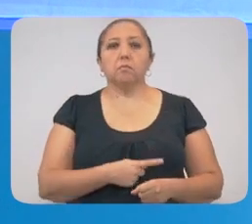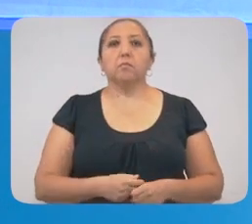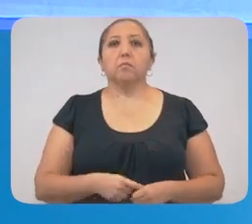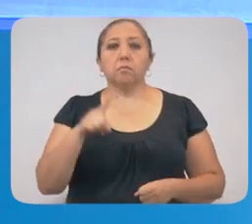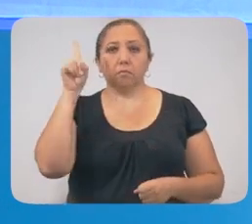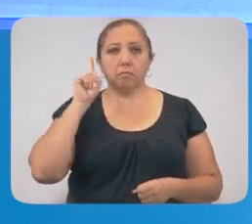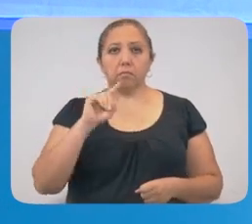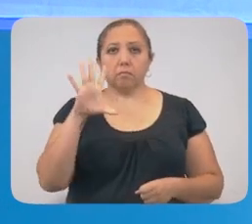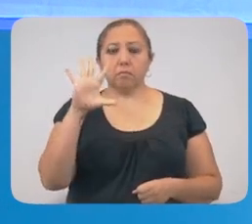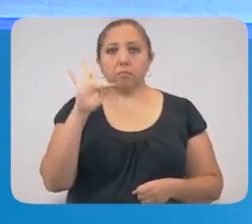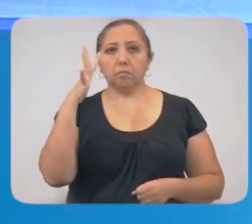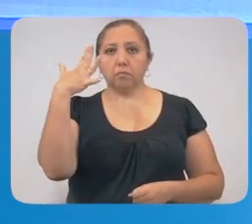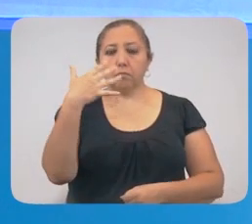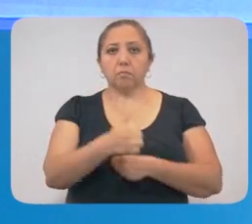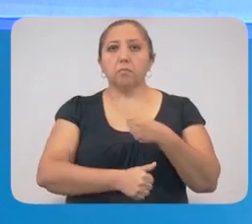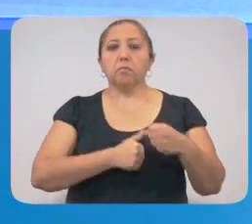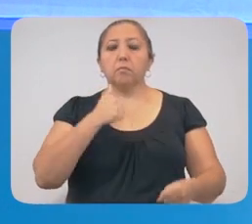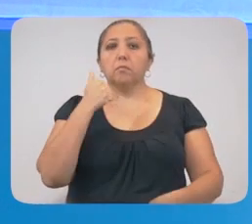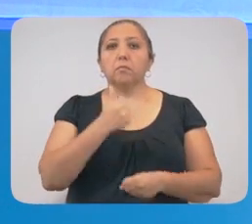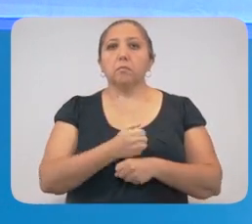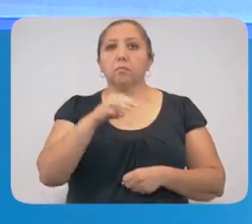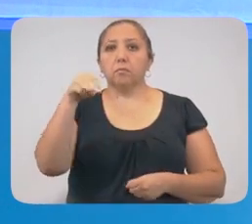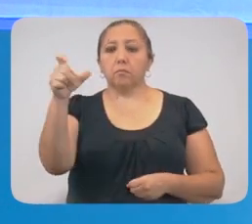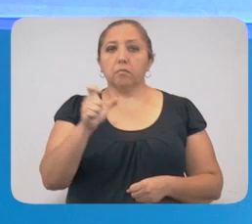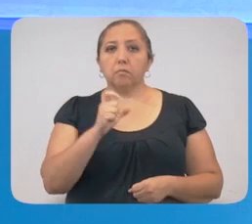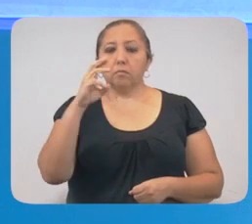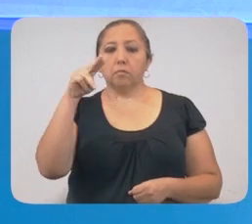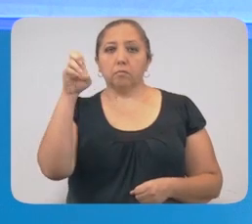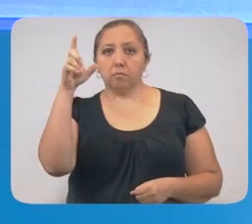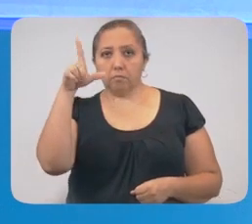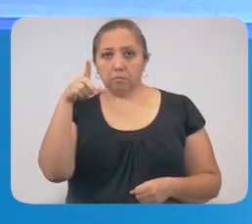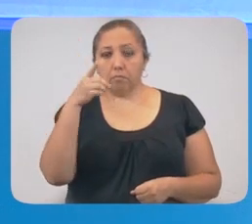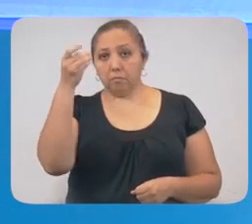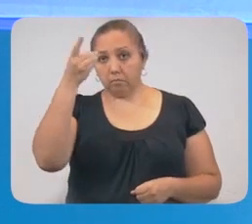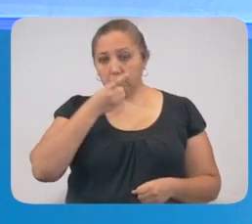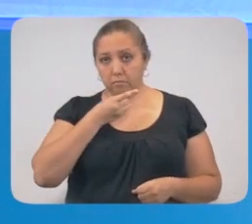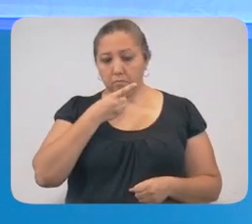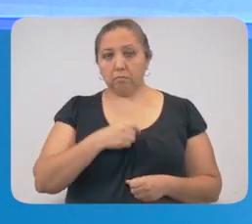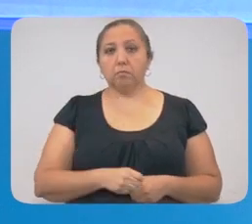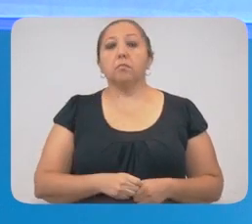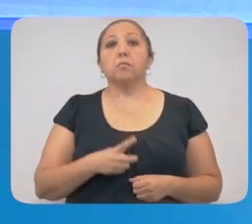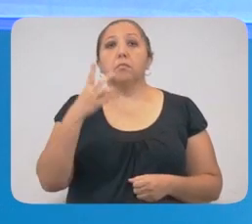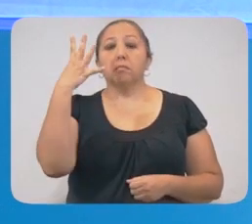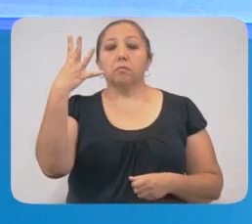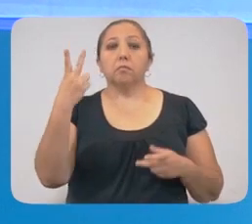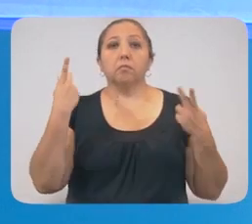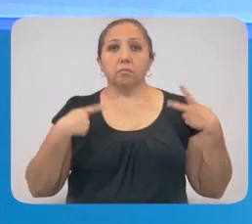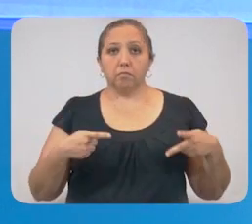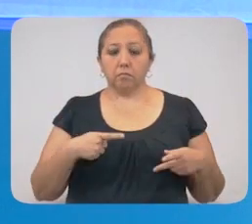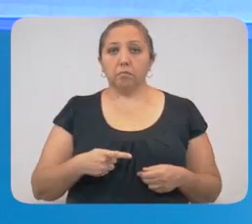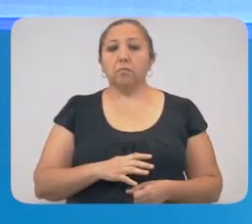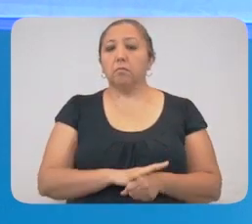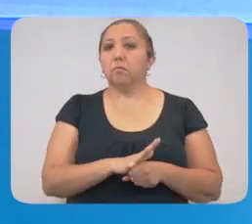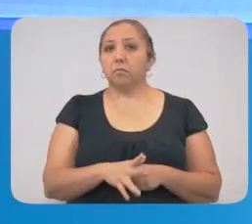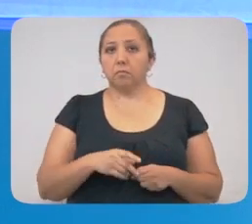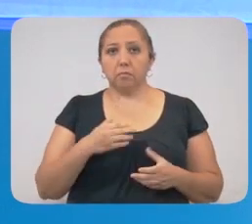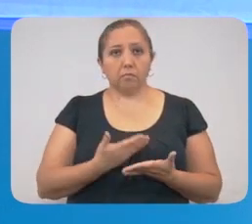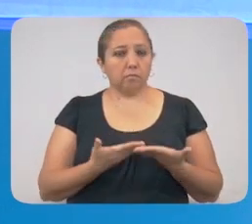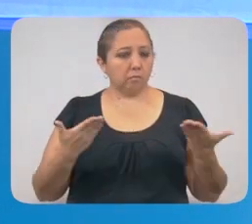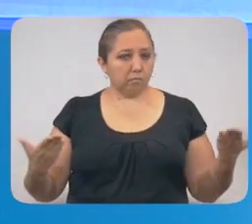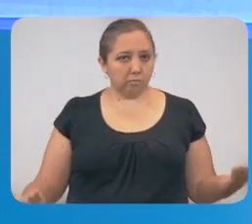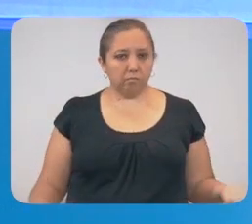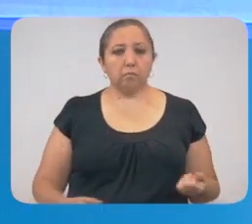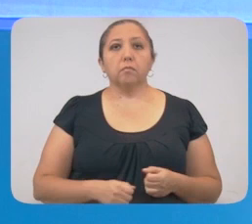pahaktio shan le kohanilo. Juntul ship 63 jabo ti, ho ukahal, minan ula kohanil ti, le marro, takpatu yiknalo,